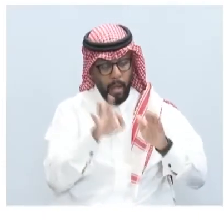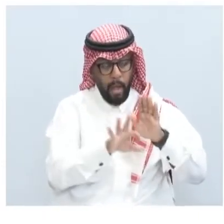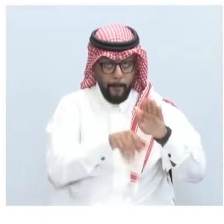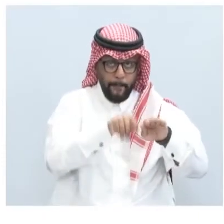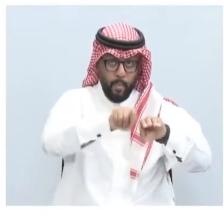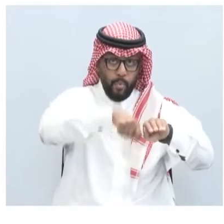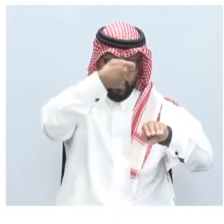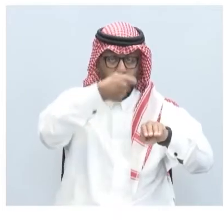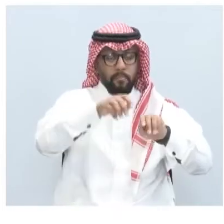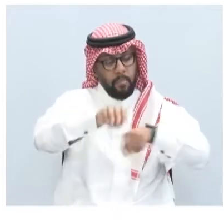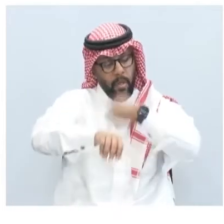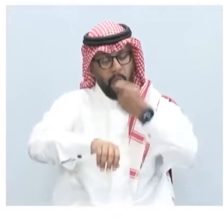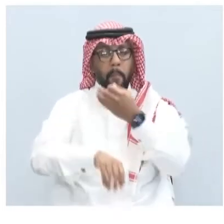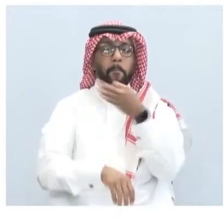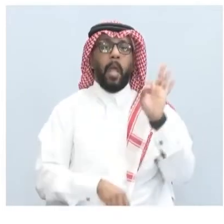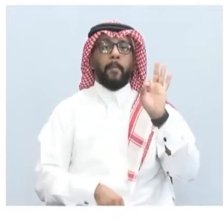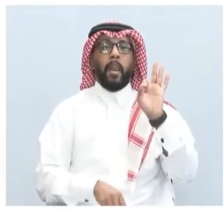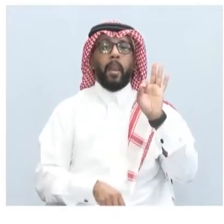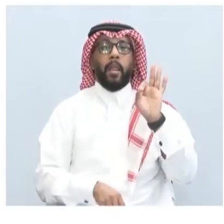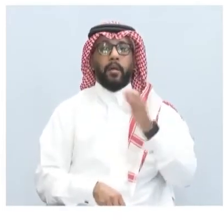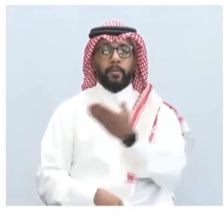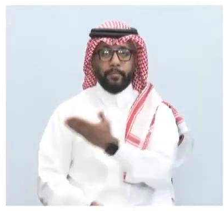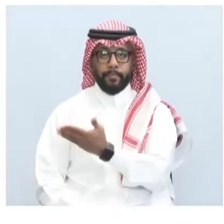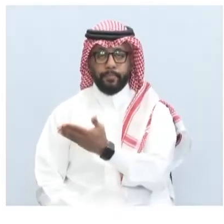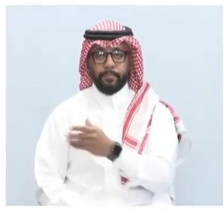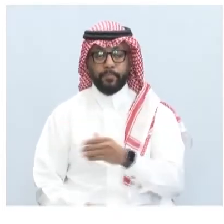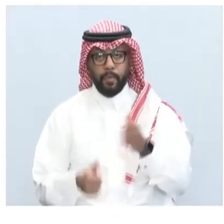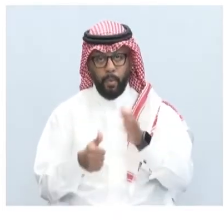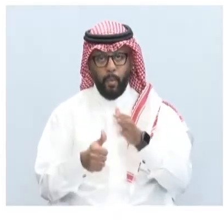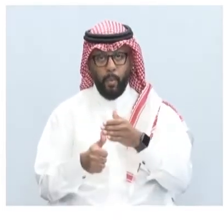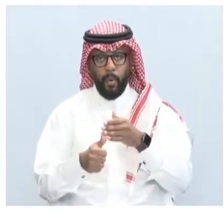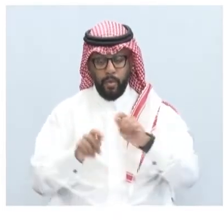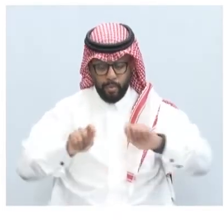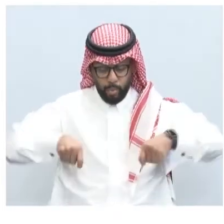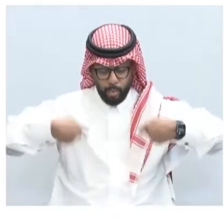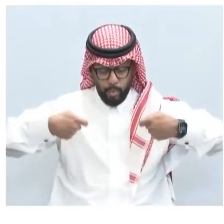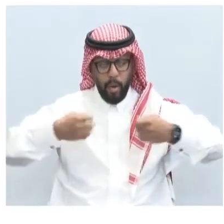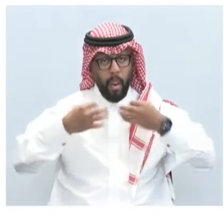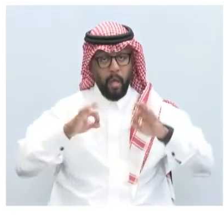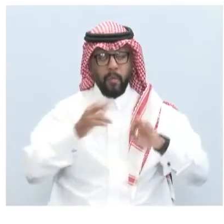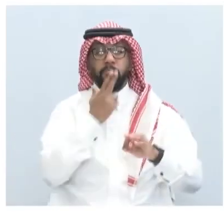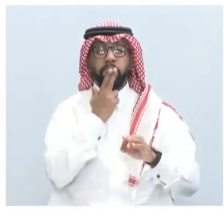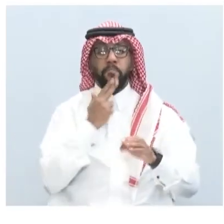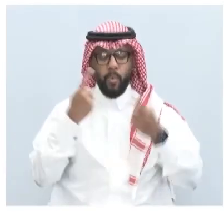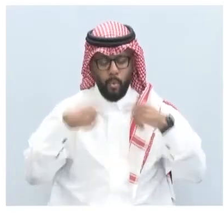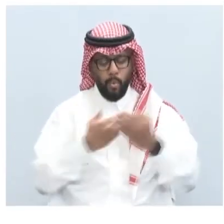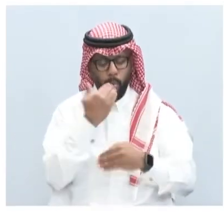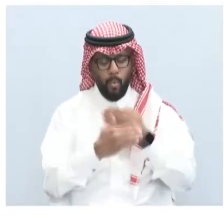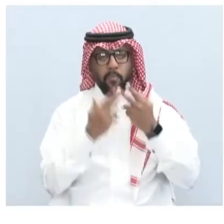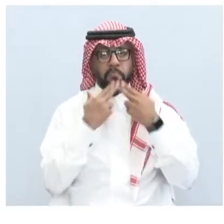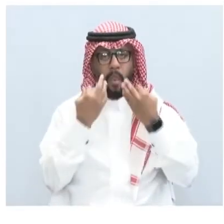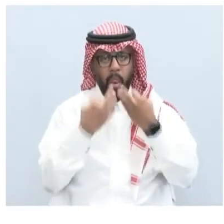هذا اول شرط من شروط المسح على الخفجي والجرب ان يلبس الخف او الجورب بعد كمال الطهاره المائيه